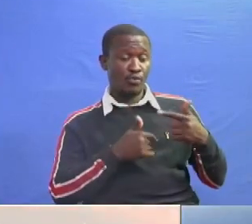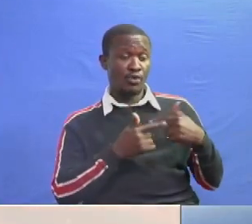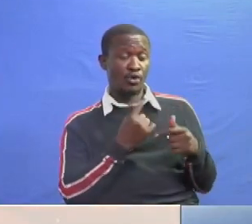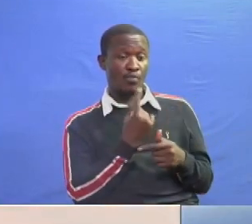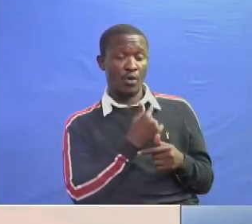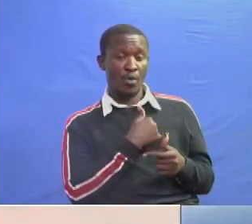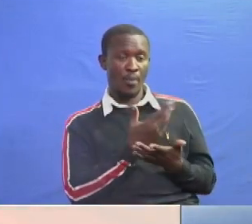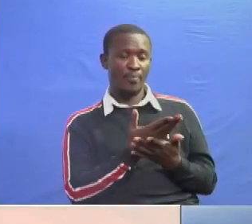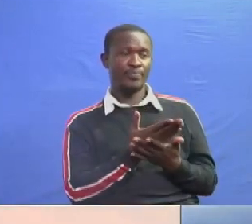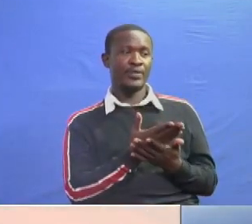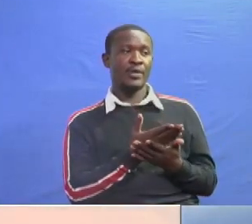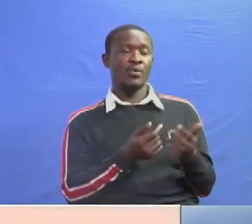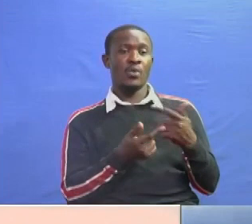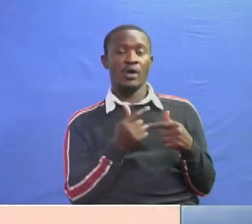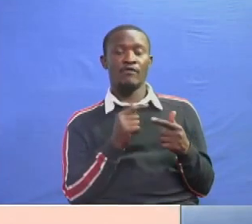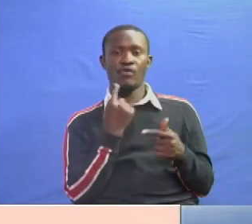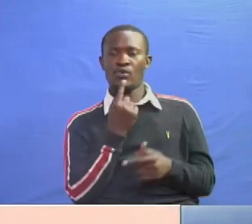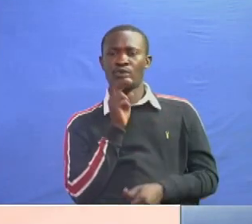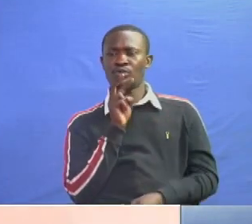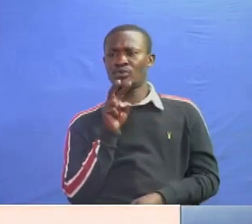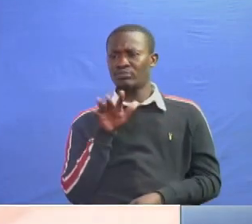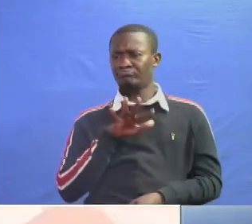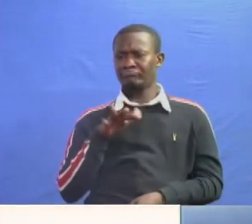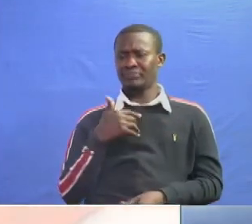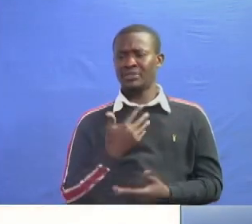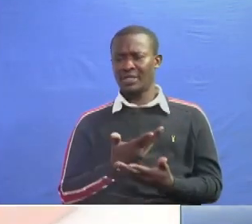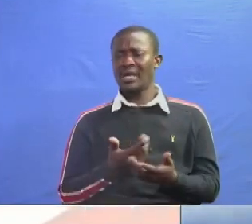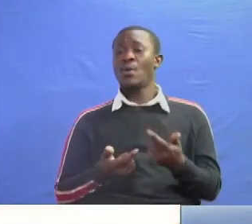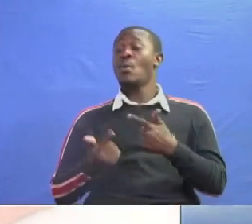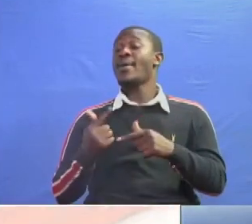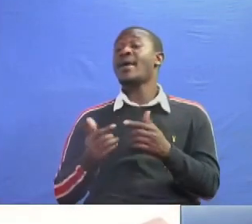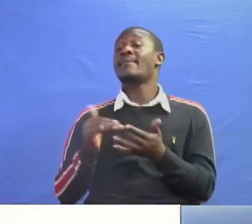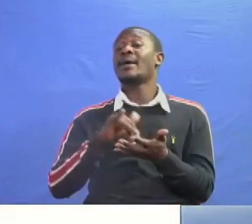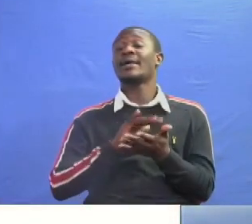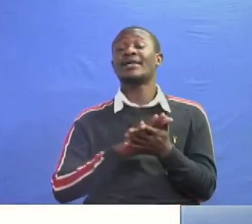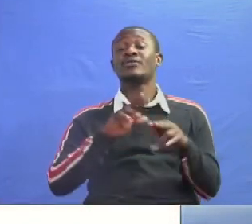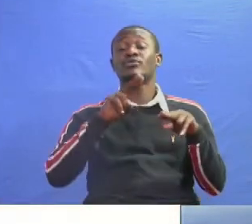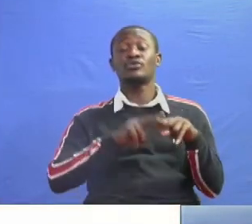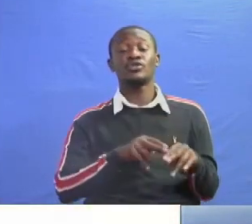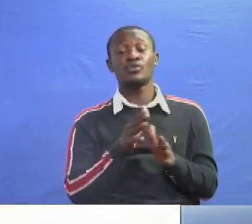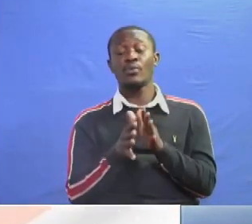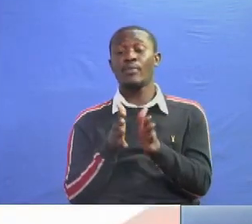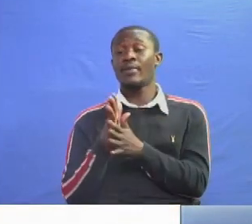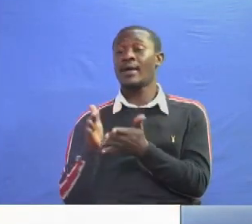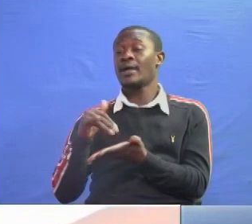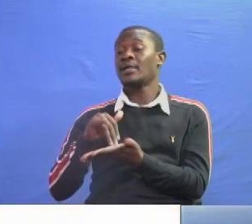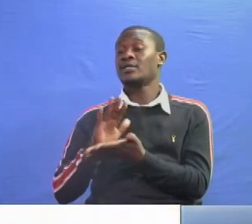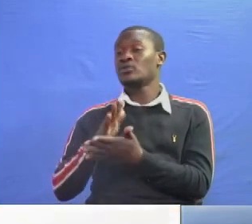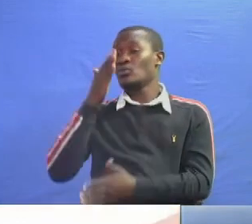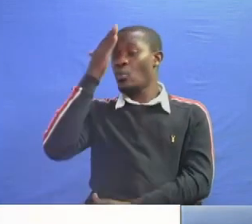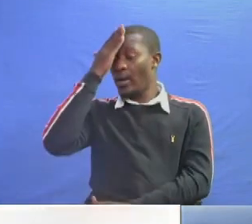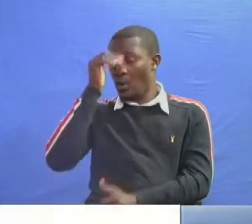vile mheshimiwa amesema, tumekuja tu kuona area ya Kipini. Tutarudi tukae chini, tupange mikakati, tujue